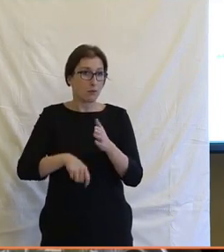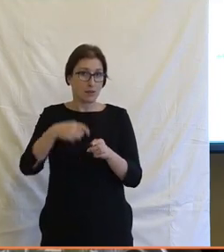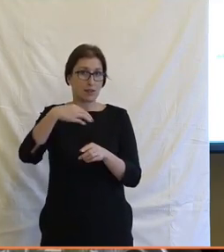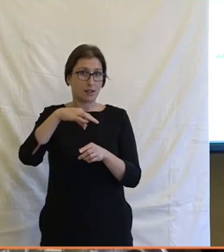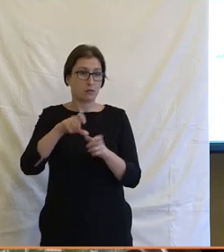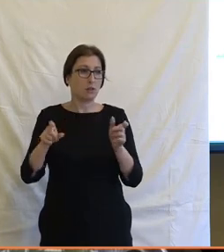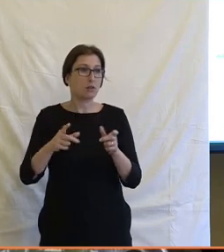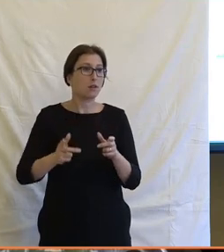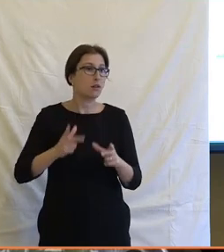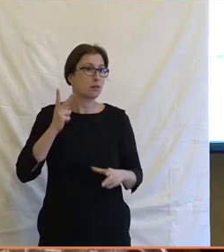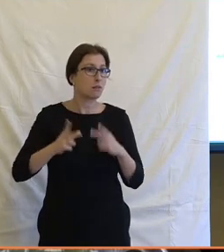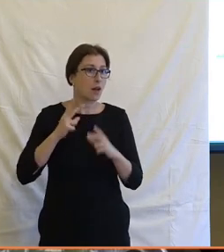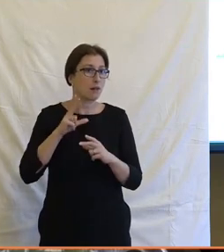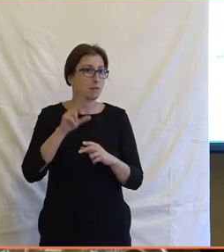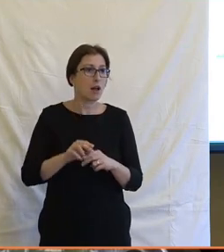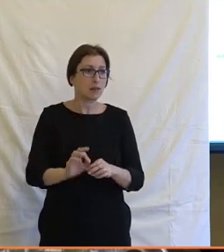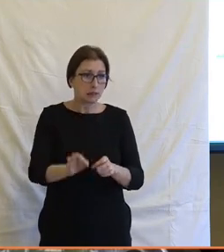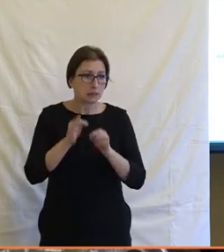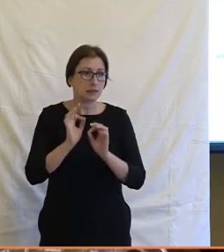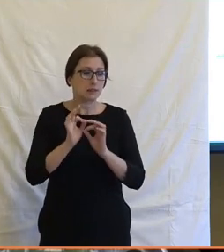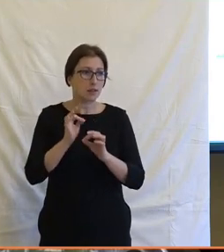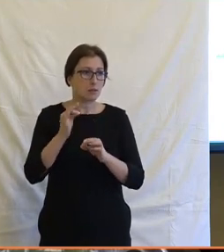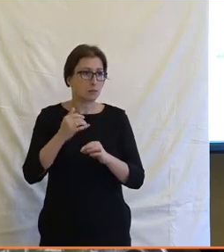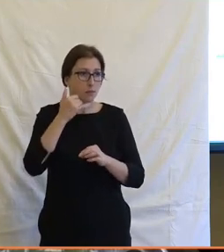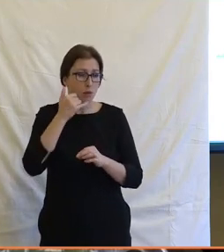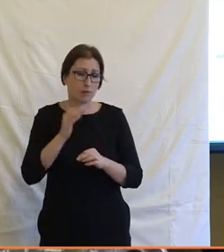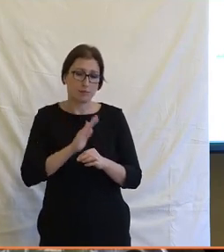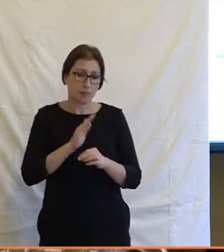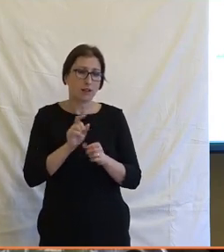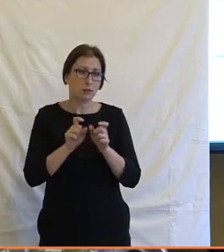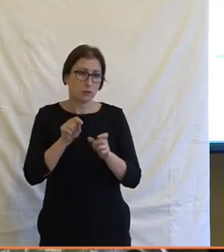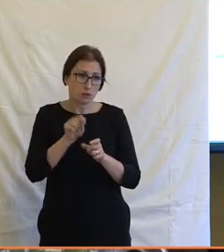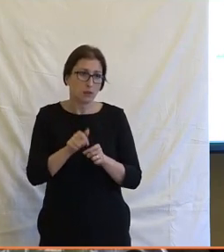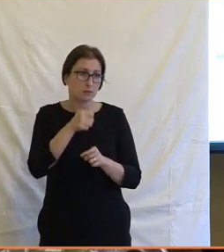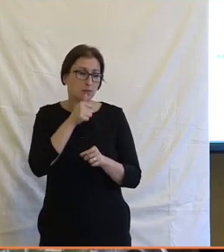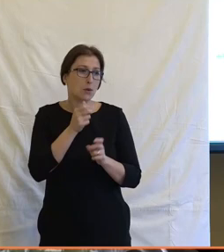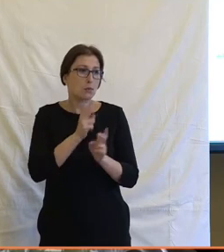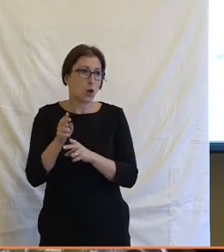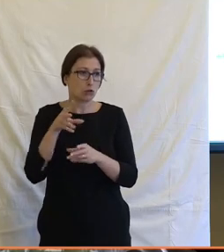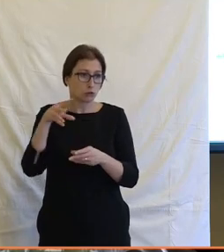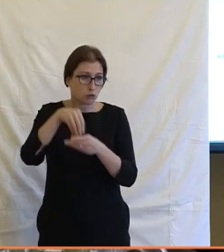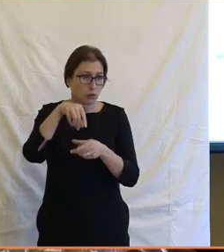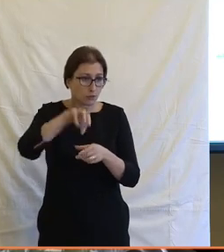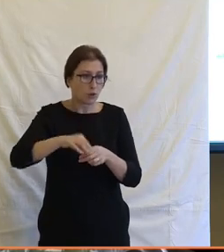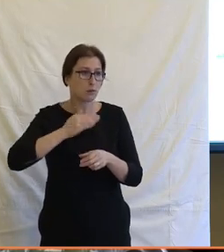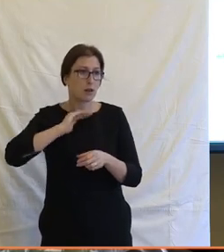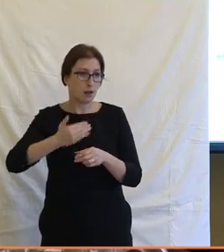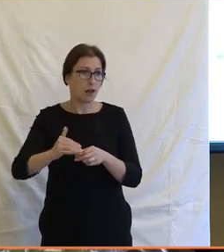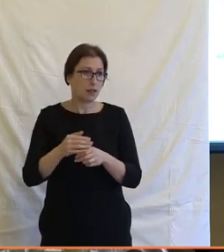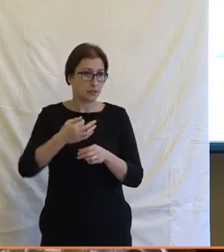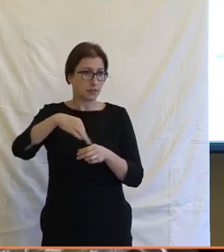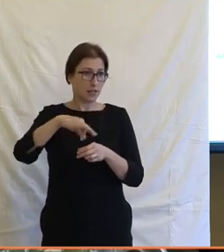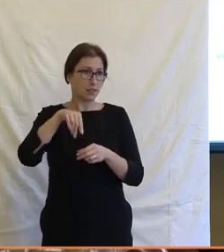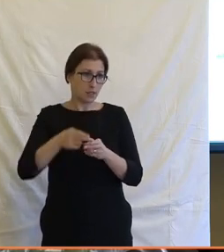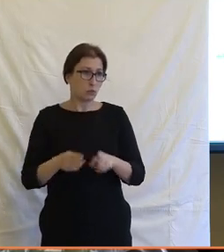proto, abych machorovala, že mám iPhone, to opravdu nebyla moje cesta, ale je to jediný telefon, který mi to umožňuje.